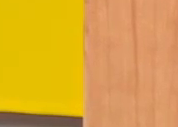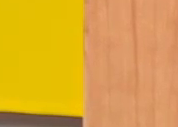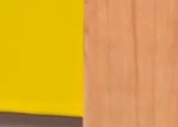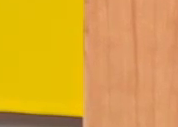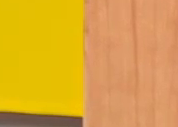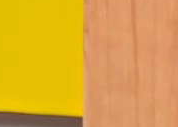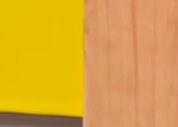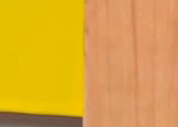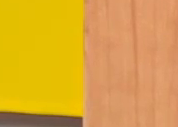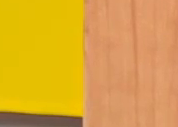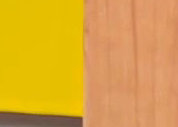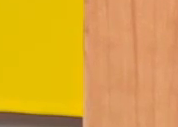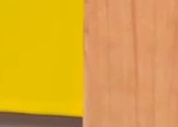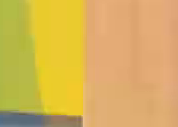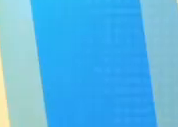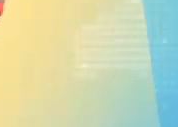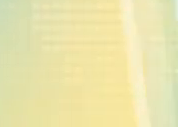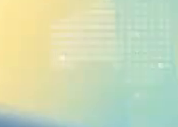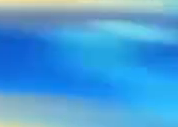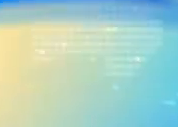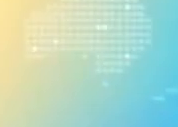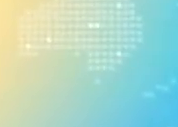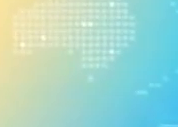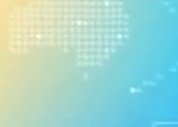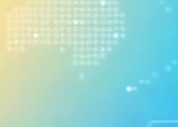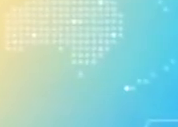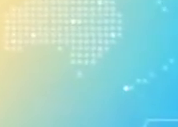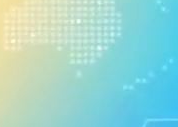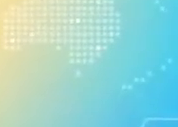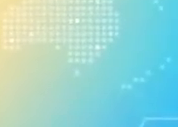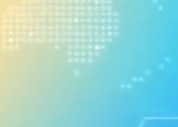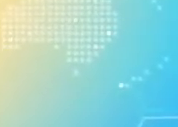on the spot si Ian Cruz. Ian?